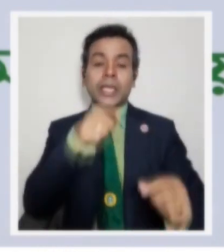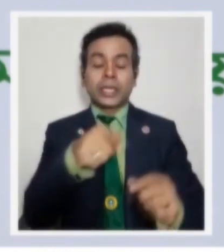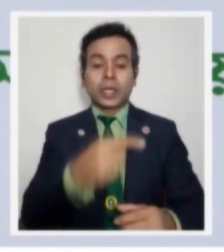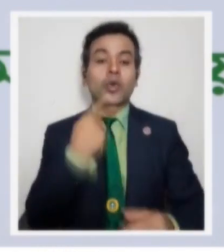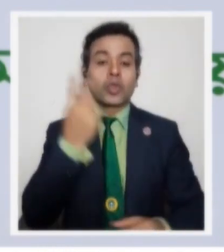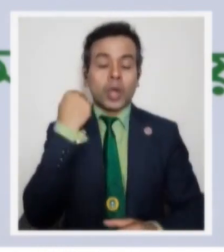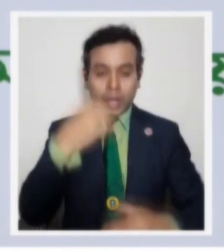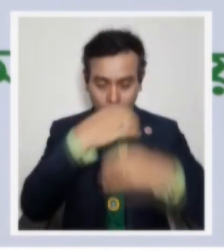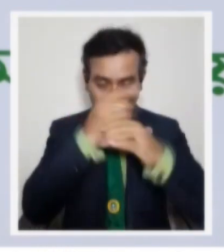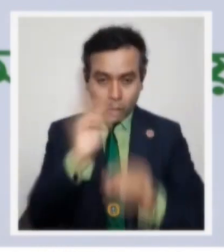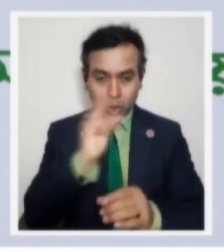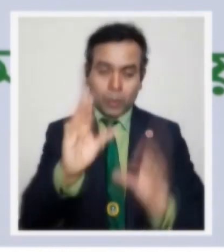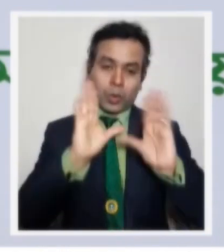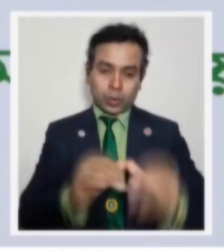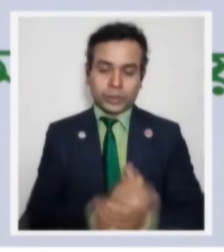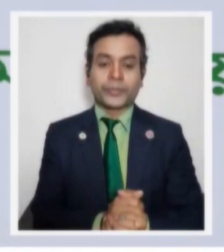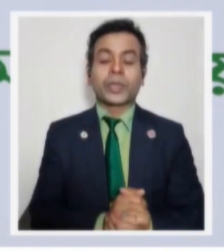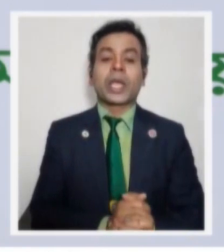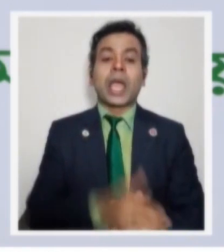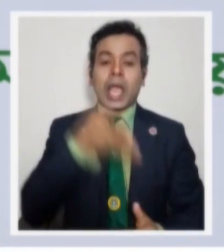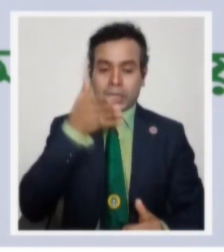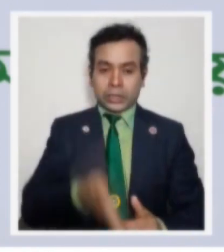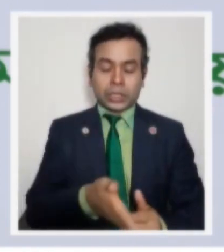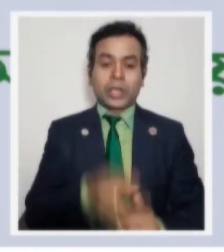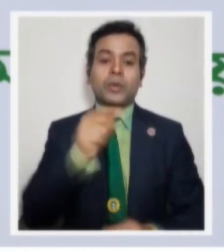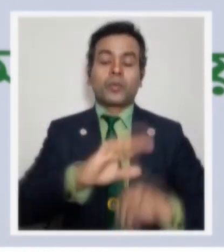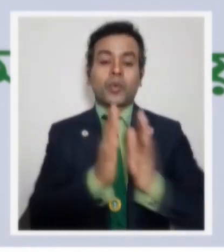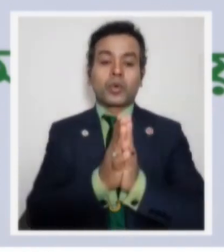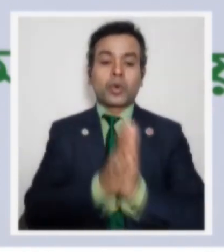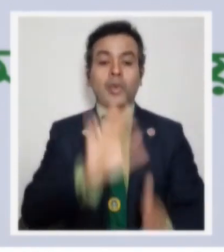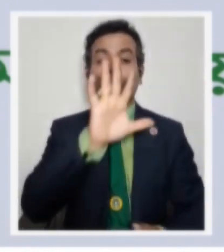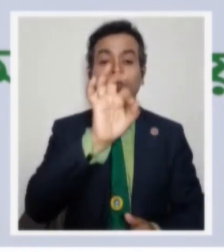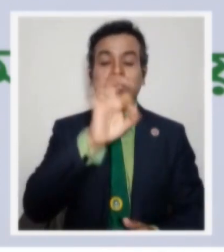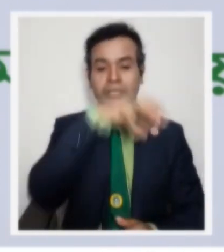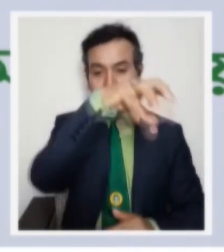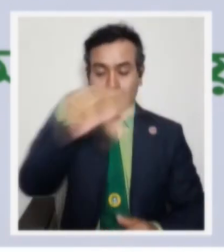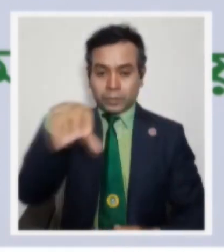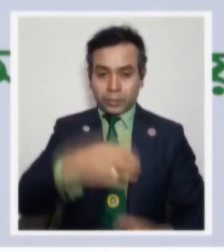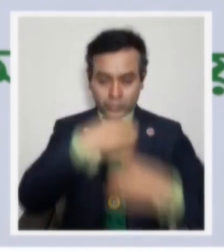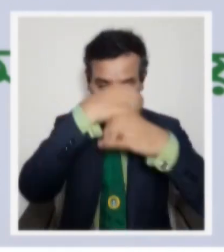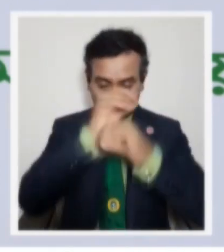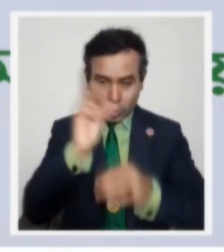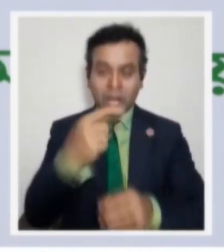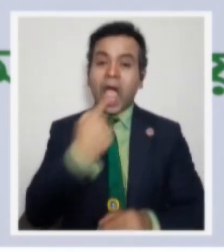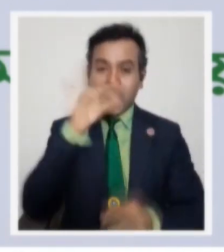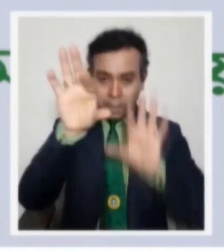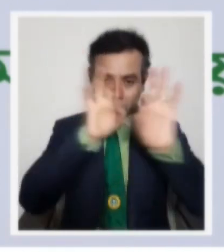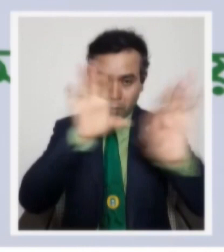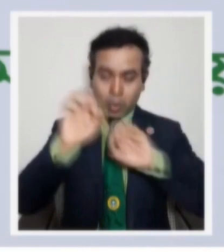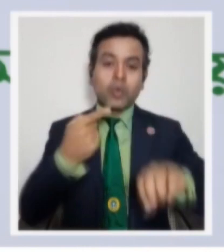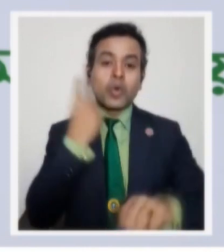পরীক্ষাগারের রিফ্রেশের জন্য গতকাল পরীক্ষা কার্যক্রম বন্ধ রেখেছে। আজকে 50টি পরীক্ষাগারের